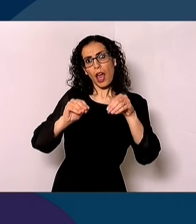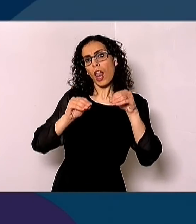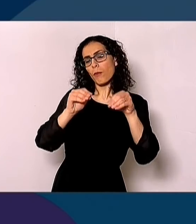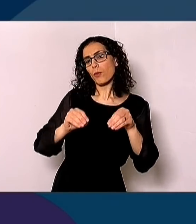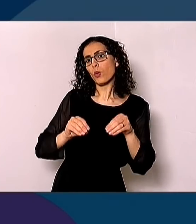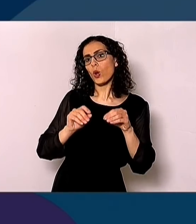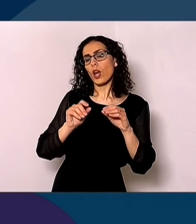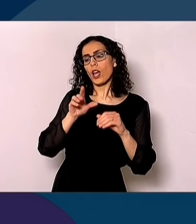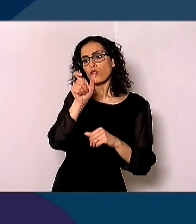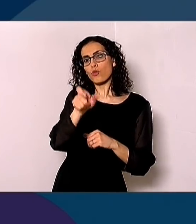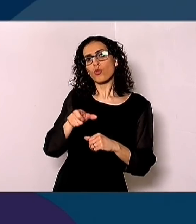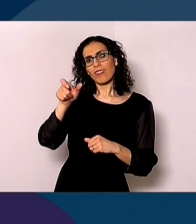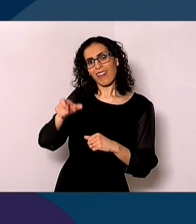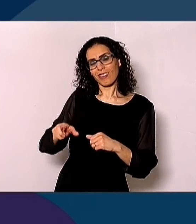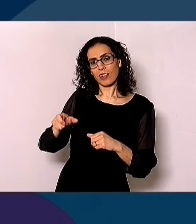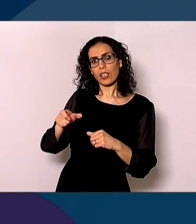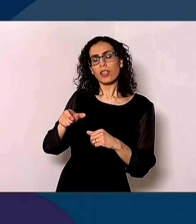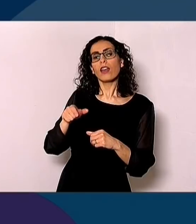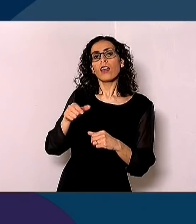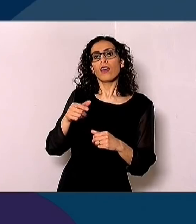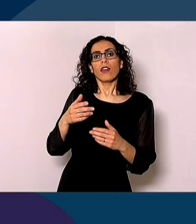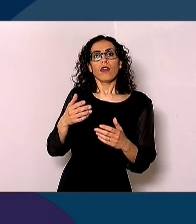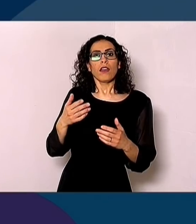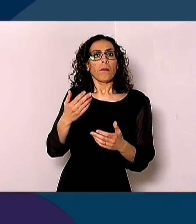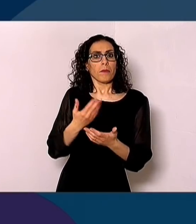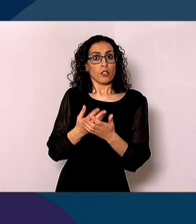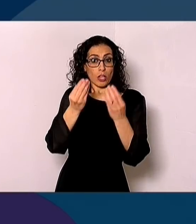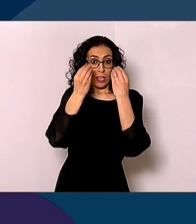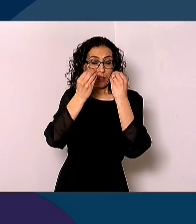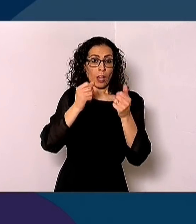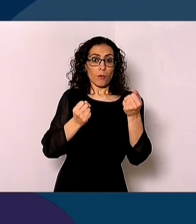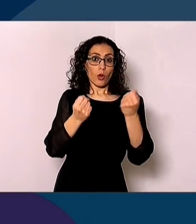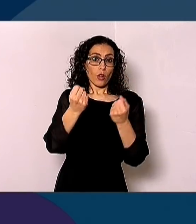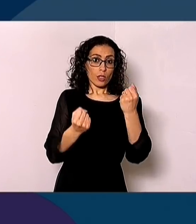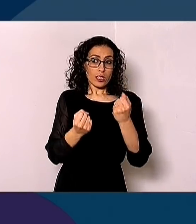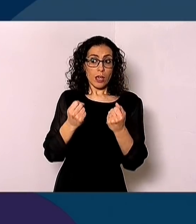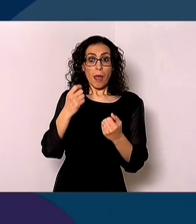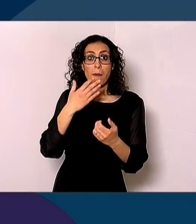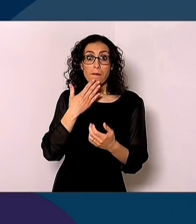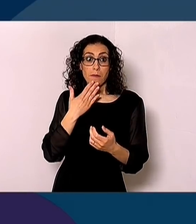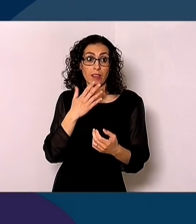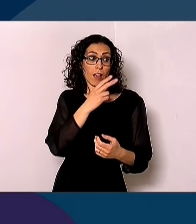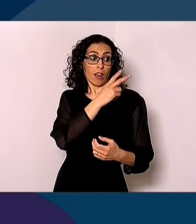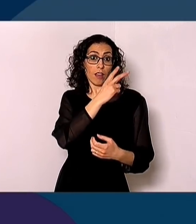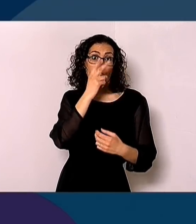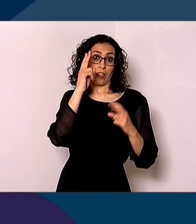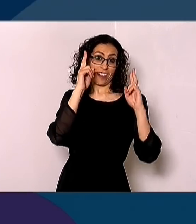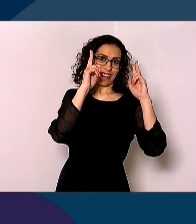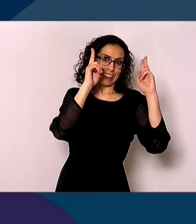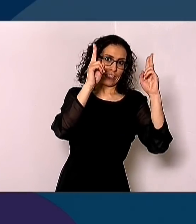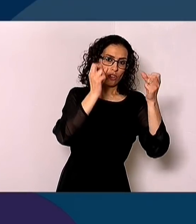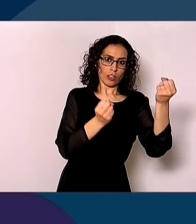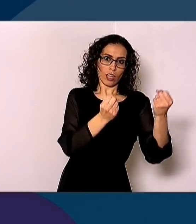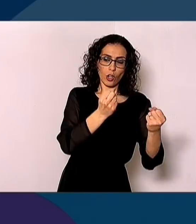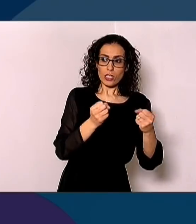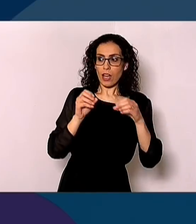fid-dawl li dawn jiltaqgħu ma' studenti, jiltaqgħu ma' medja ta' 7 u 8 kuljum. La dik hija sitwazzjoni wkoll li qiegħda tiġi diskussa ħalli